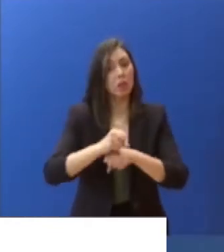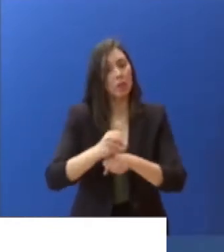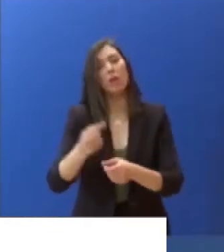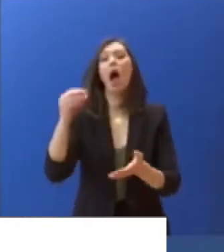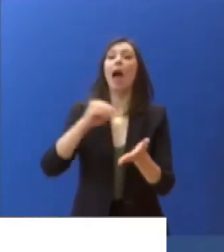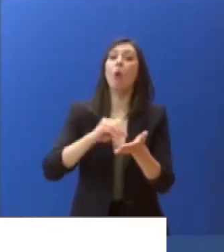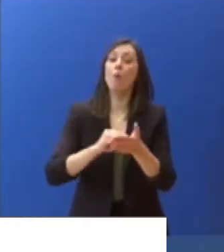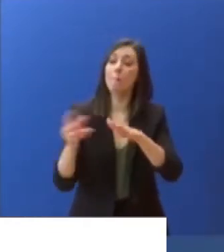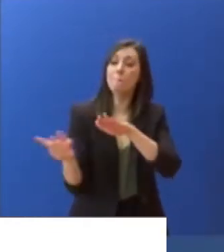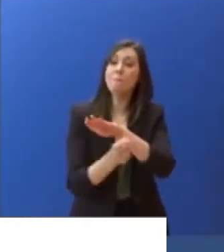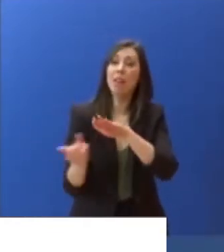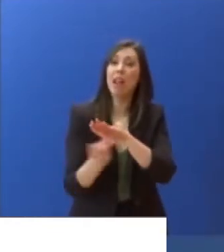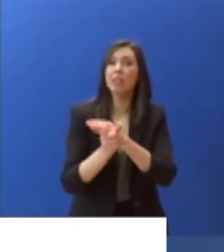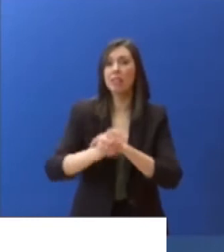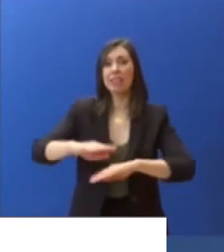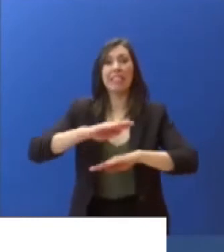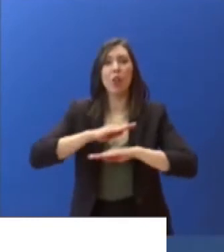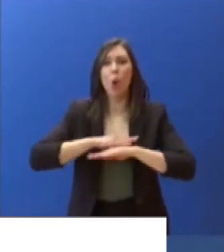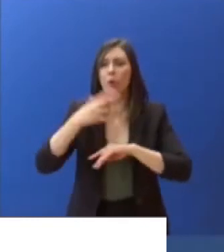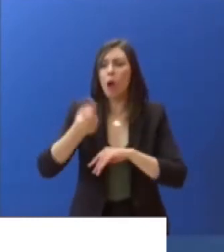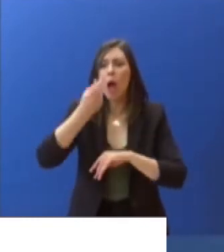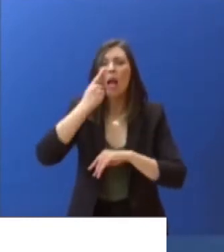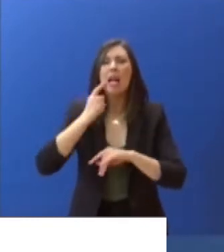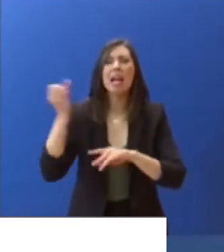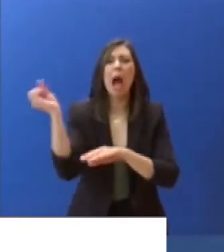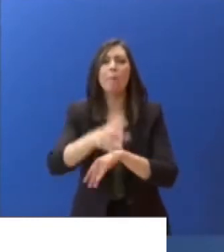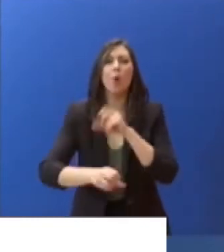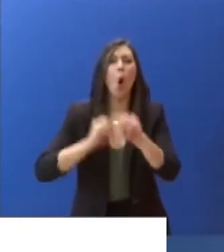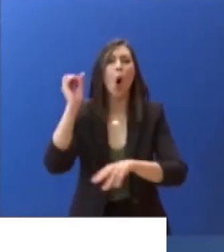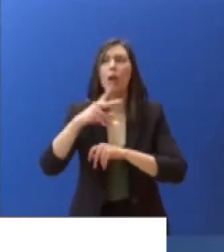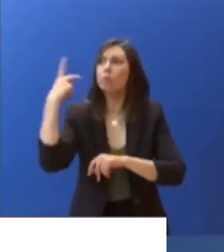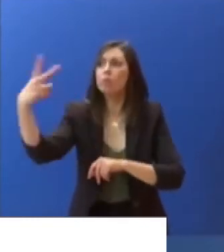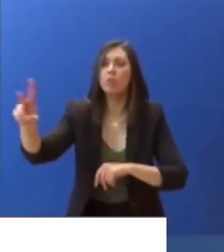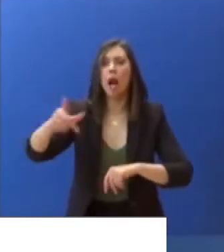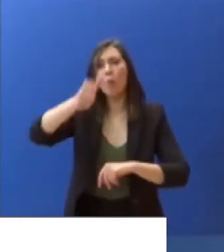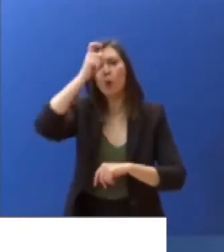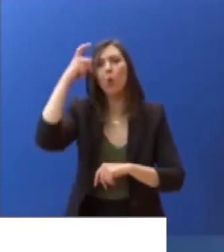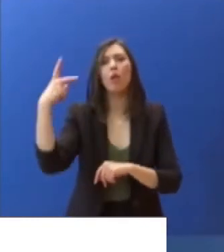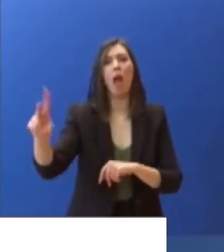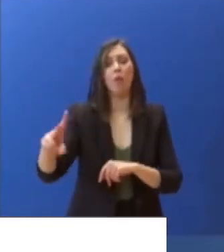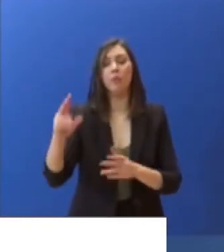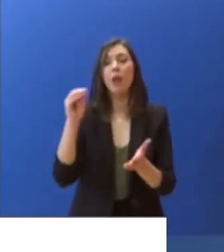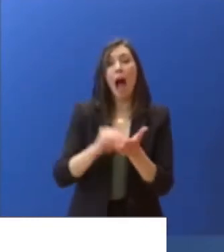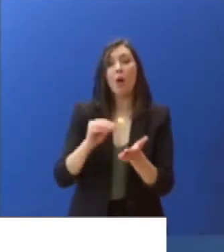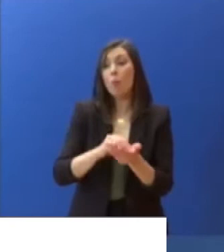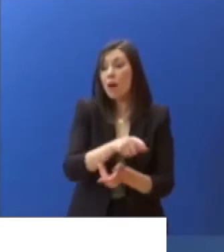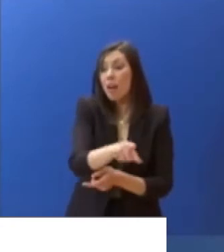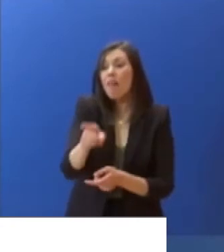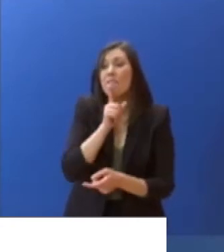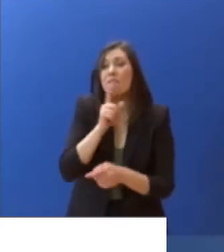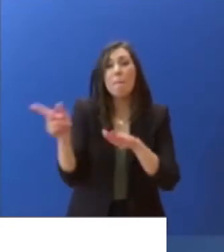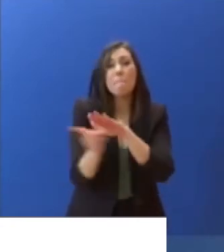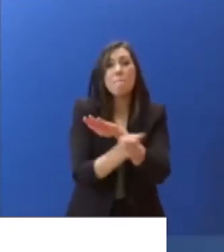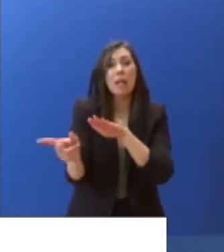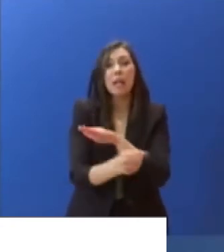στρατός. Οι μαρτυρίες μεταναστών ότι ήταν κρατούμενοι σε φυλακές, ότι οδηγήθηκαν στα παράλια φρουρούμενοι από στρατιώτες και